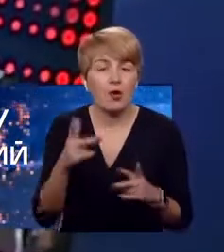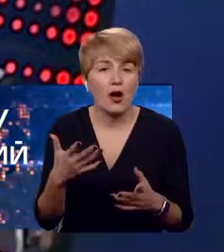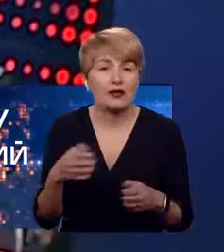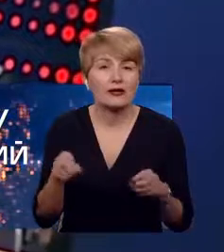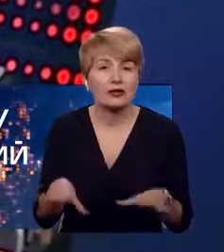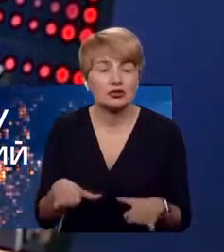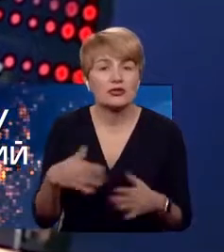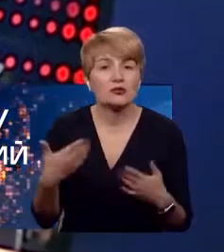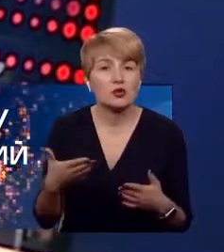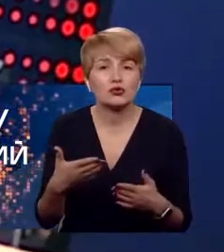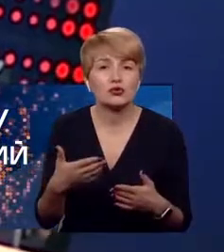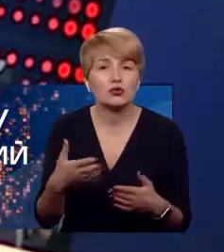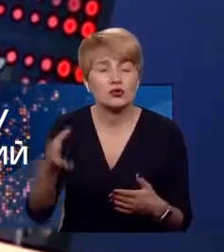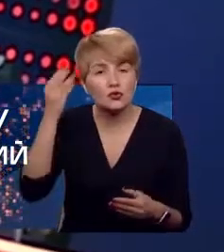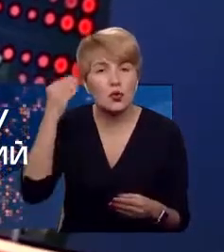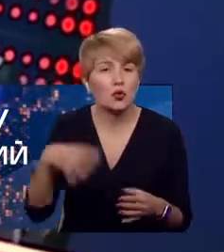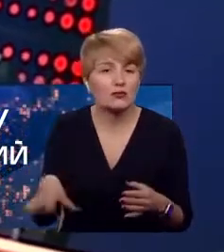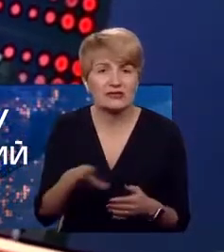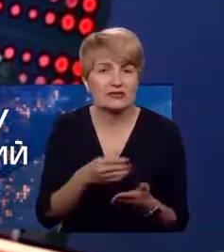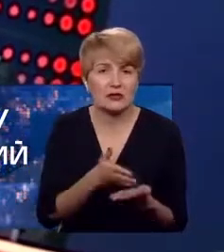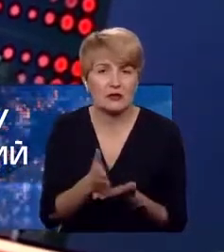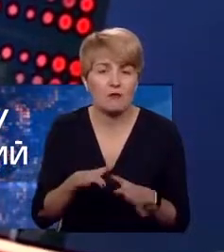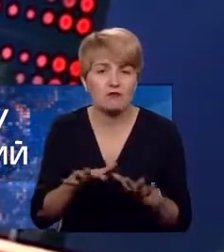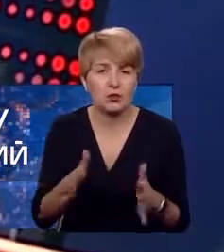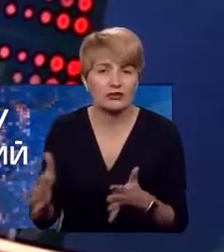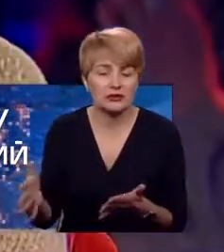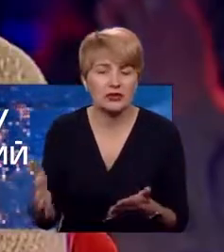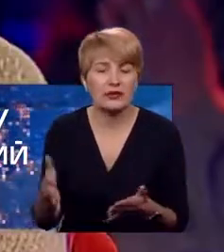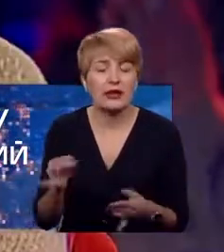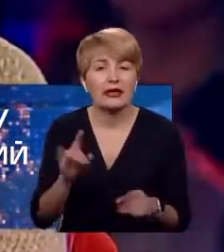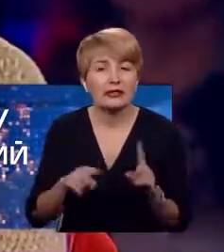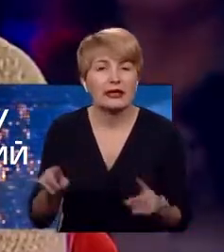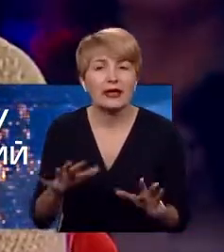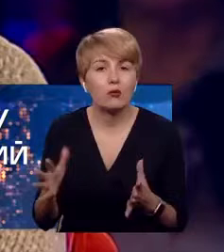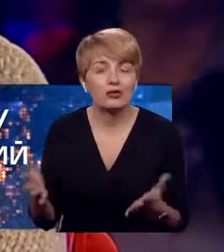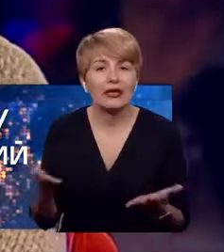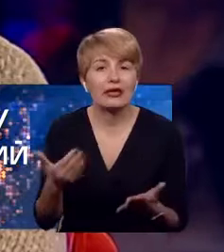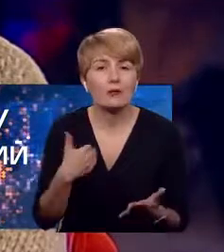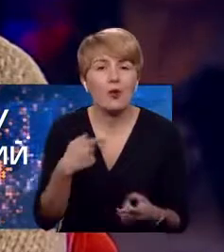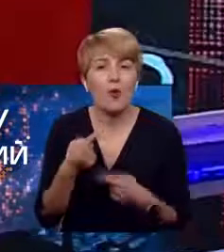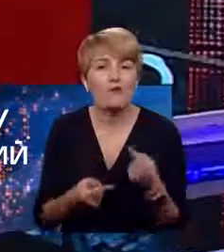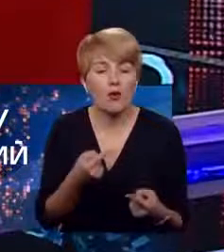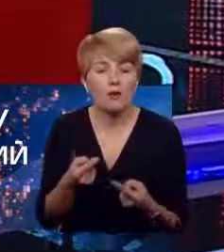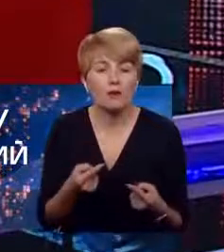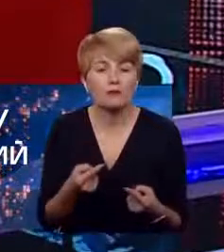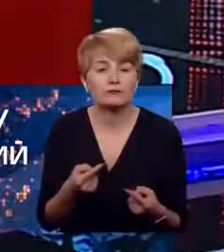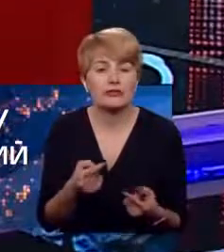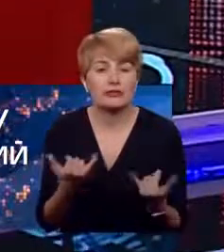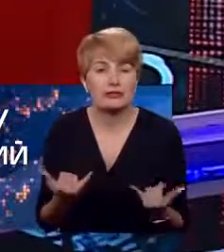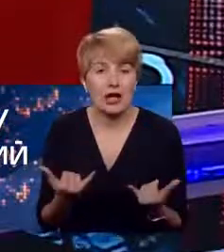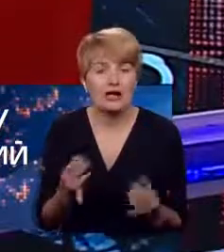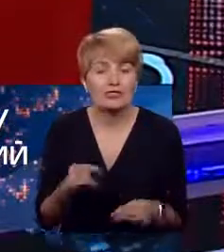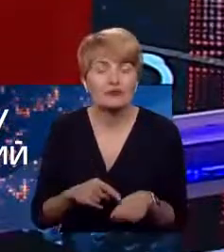зору всіх подальших подій, і в тому числі деяких подій, про які ми говоримо зараз